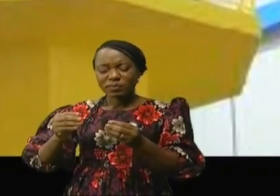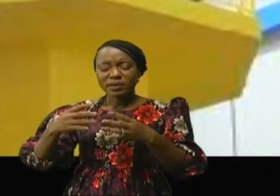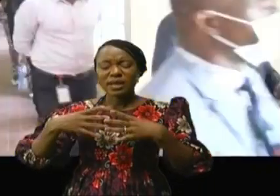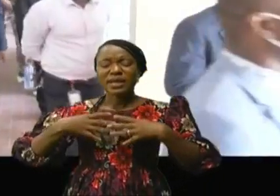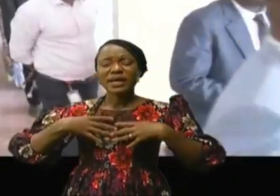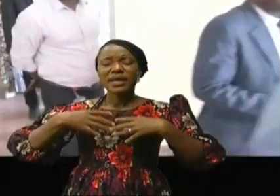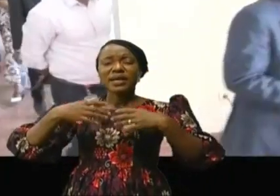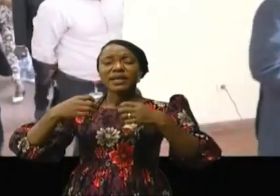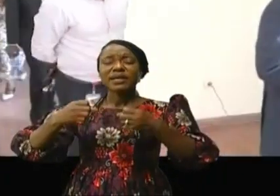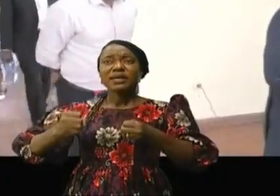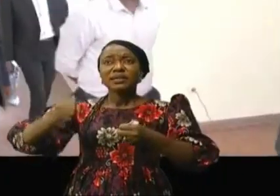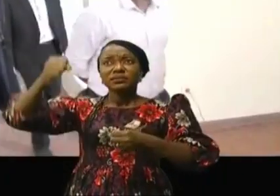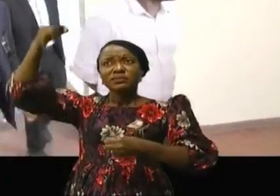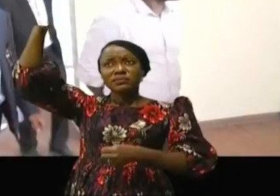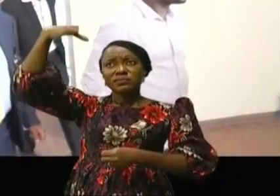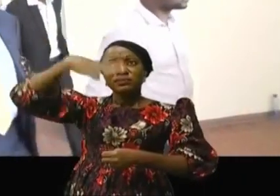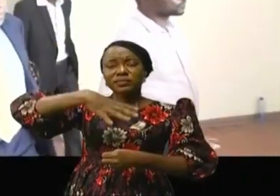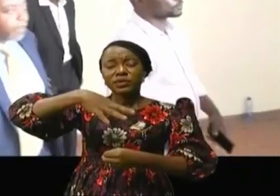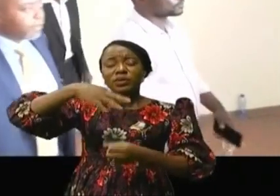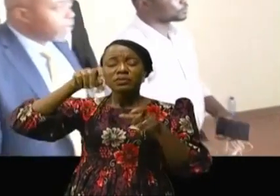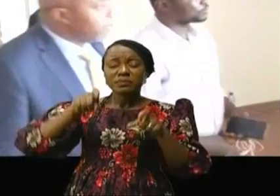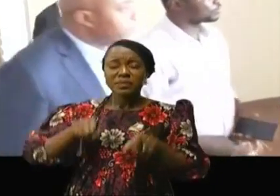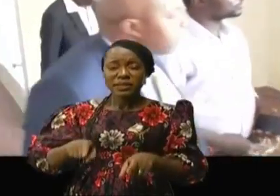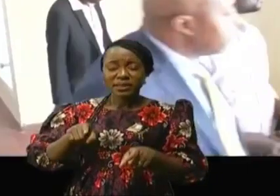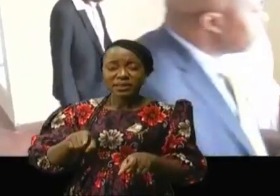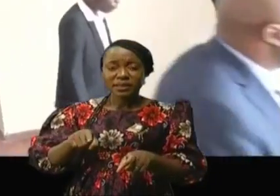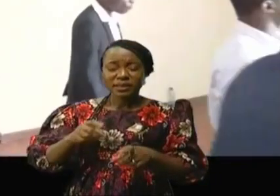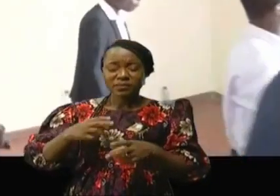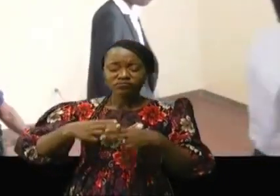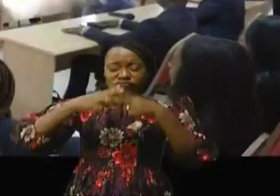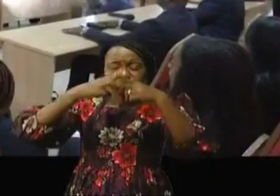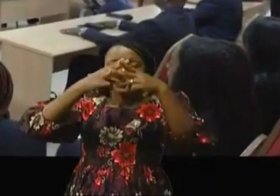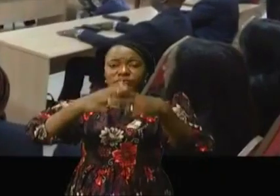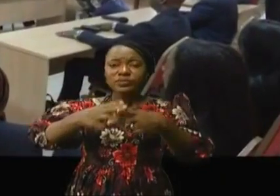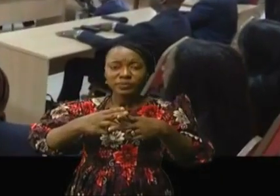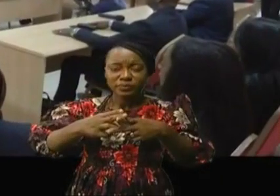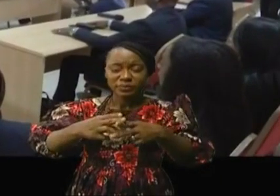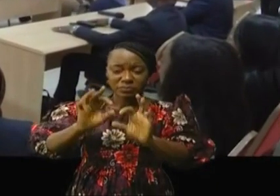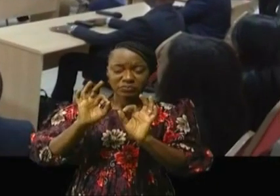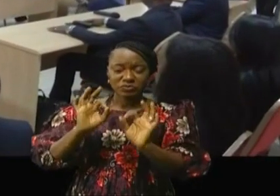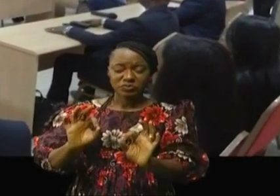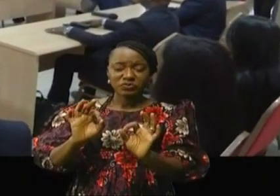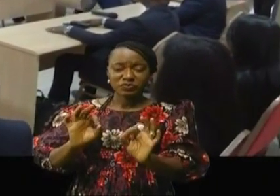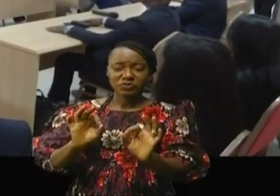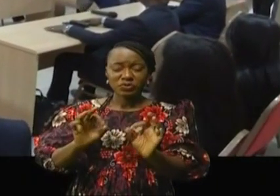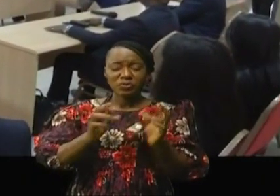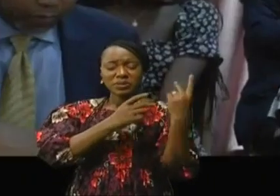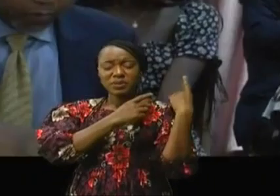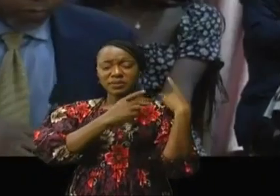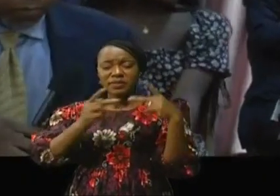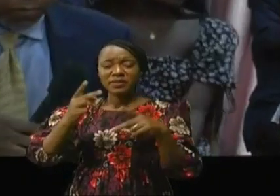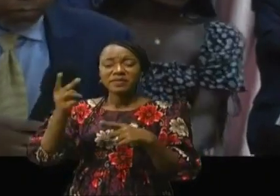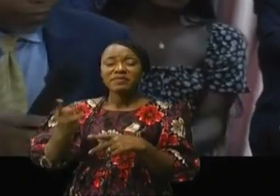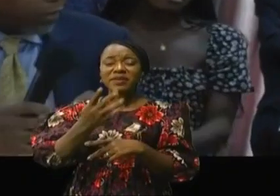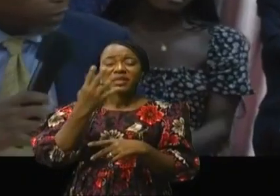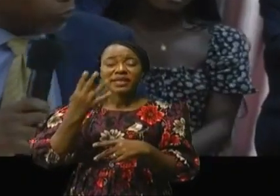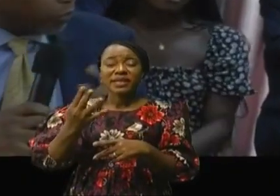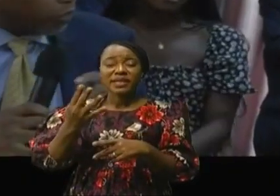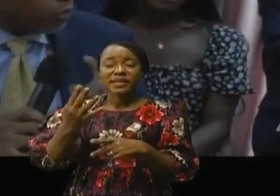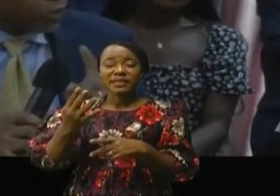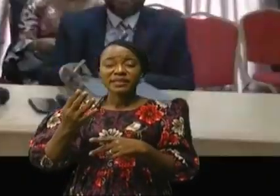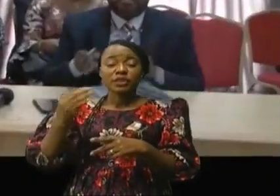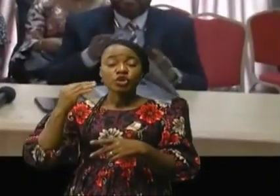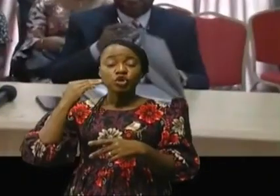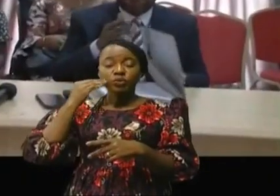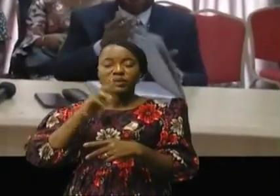dispose désormais d'un nouveau commissaire général nommé par ordonnance présidentielle depuis le 24 juin 2022. Le professeur